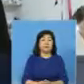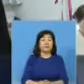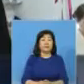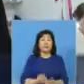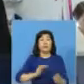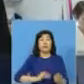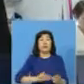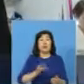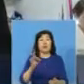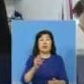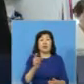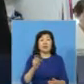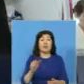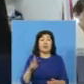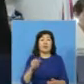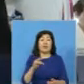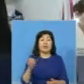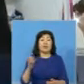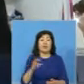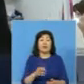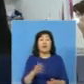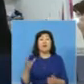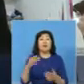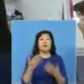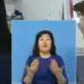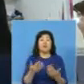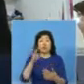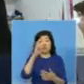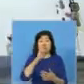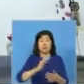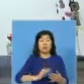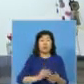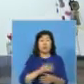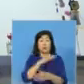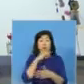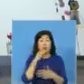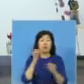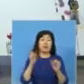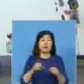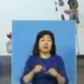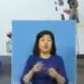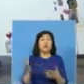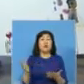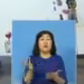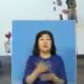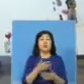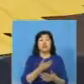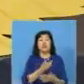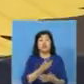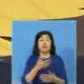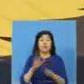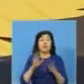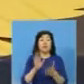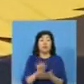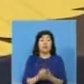Предприниматель Разия Галеева считает, что возможностей для бизнеса в нашей стране очень много. Важно только иметь желание и дело, которым любишь